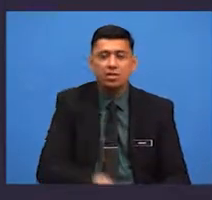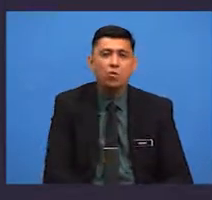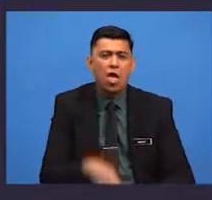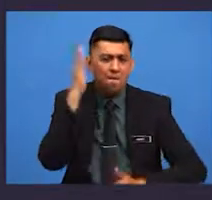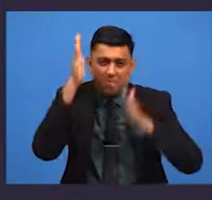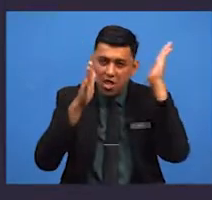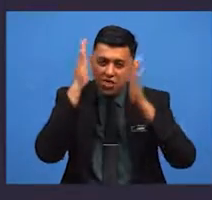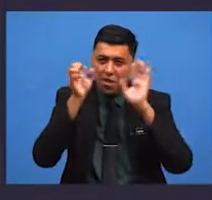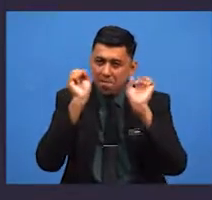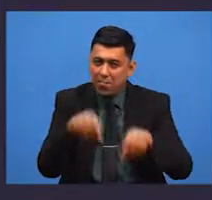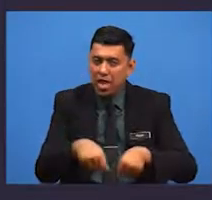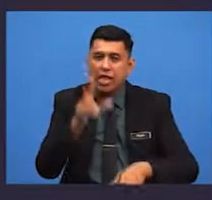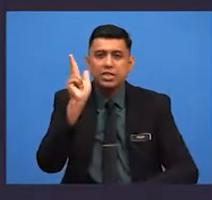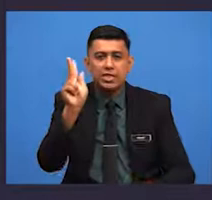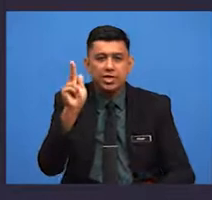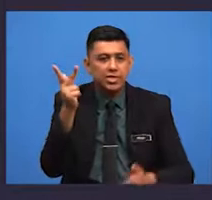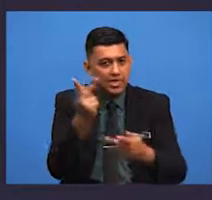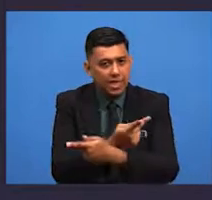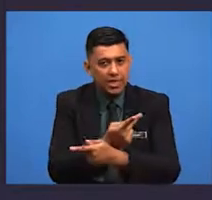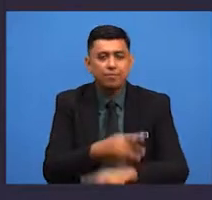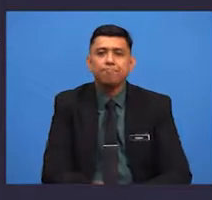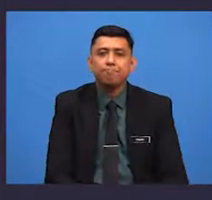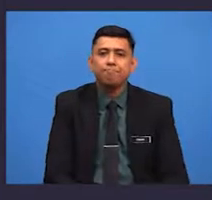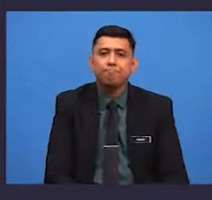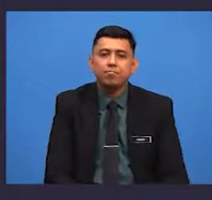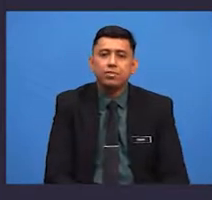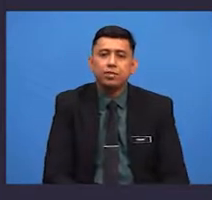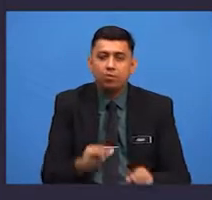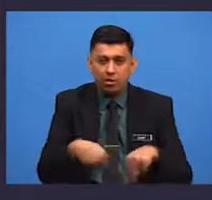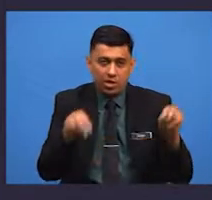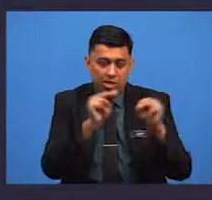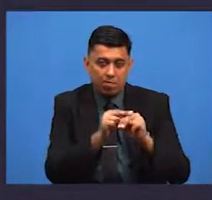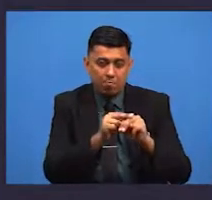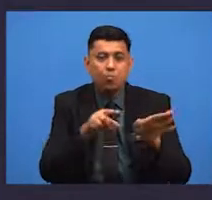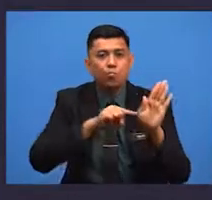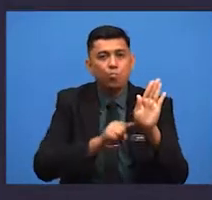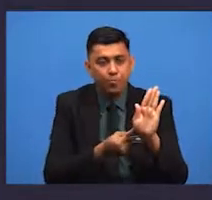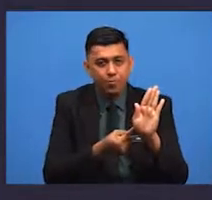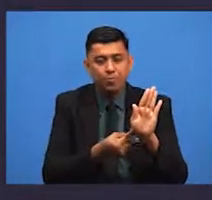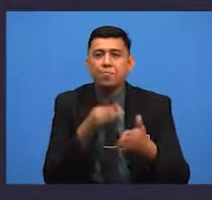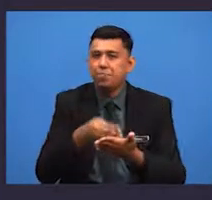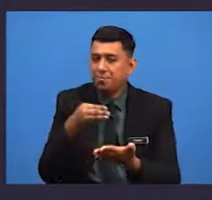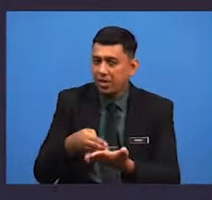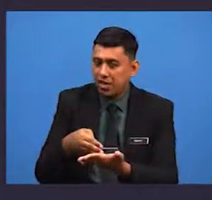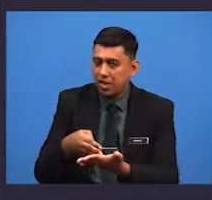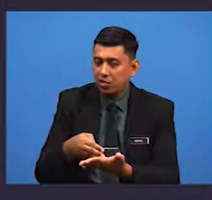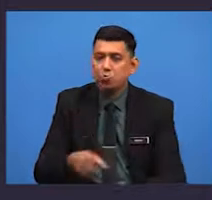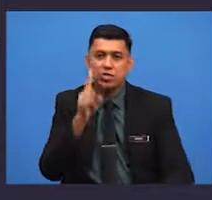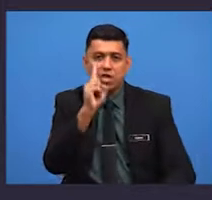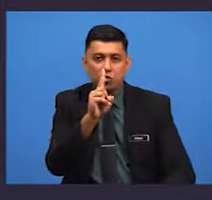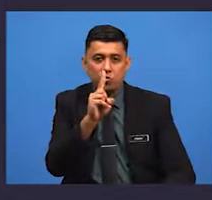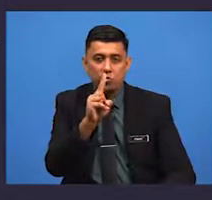Malaysia boleh sebanyak 3 kali. Nilai permulaan bagi pembilang iaitu